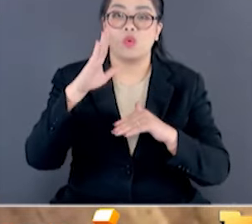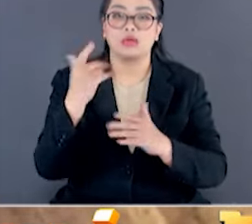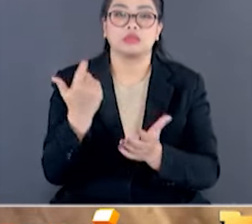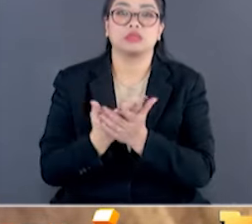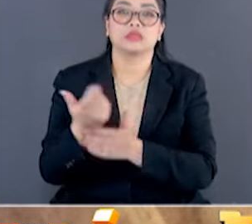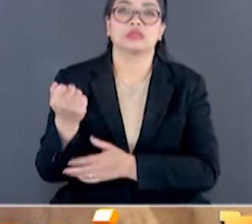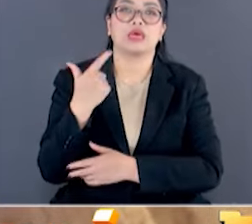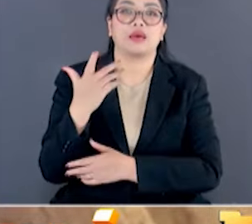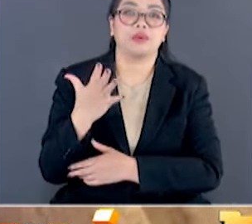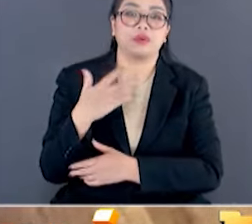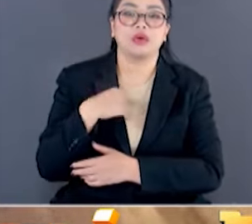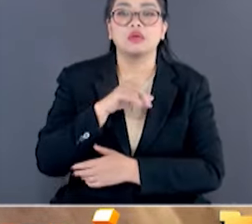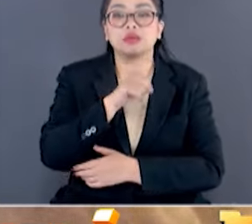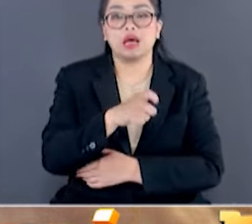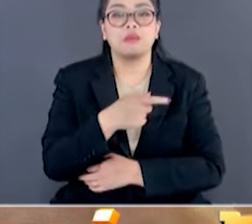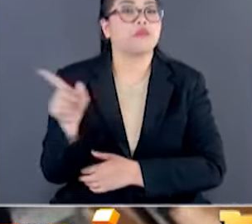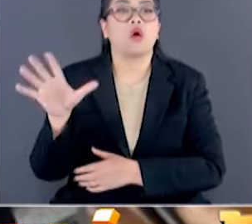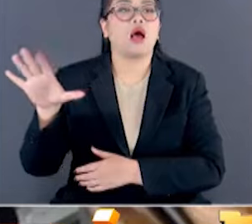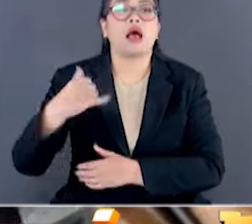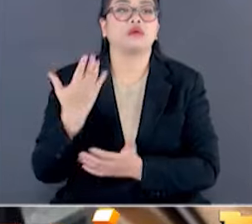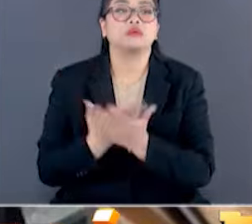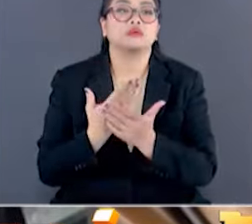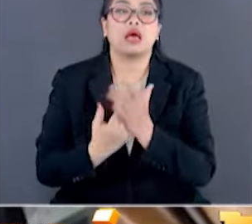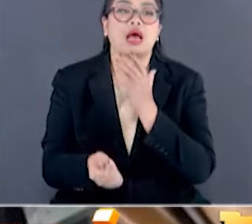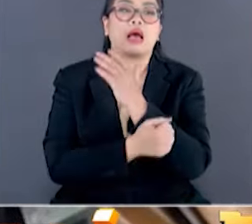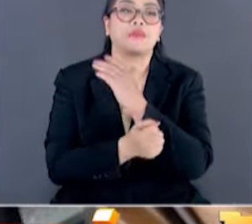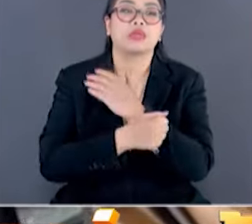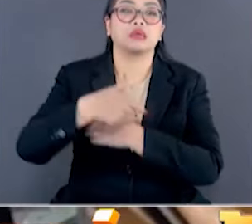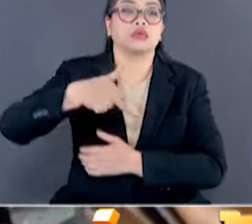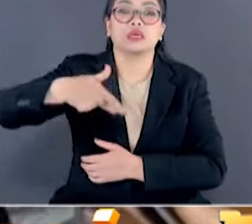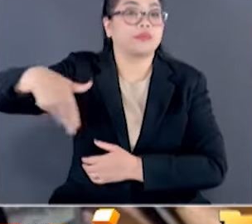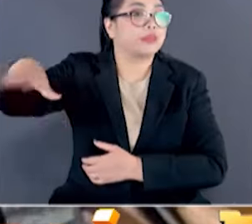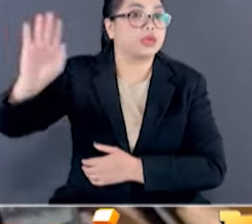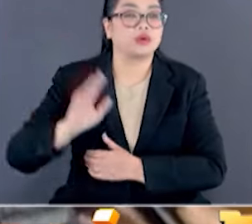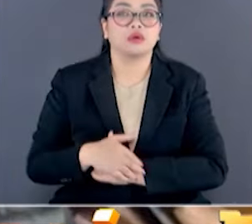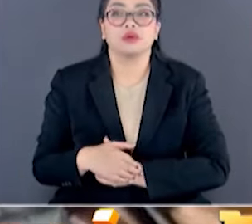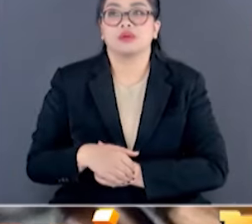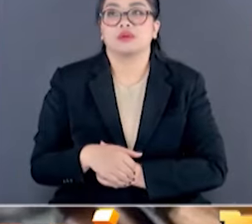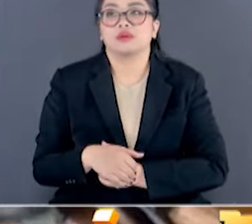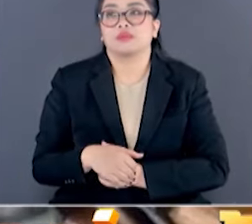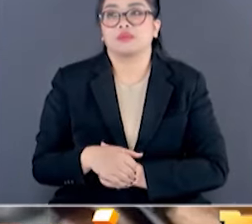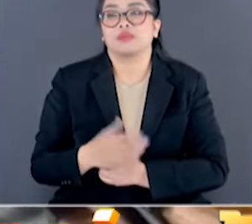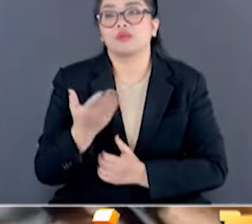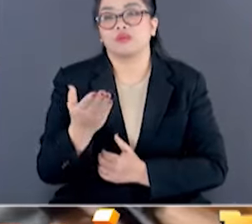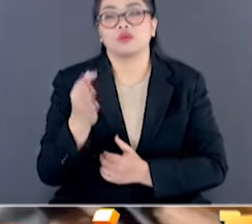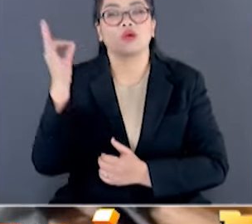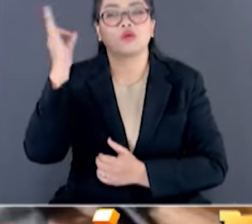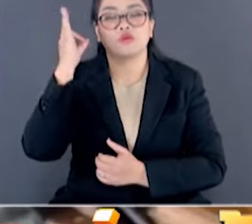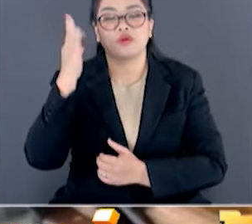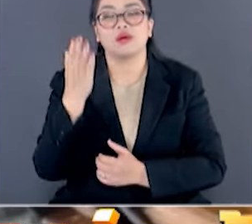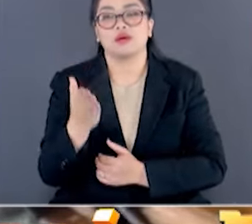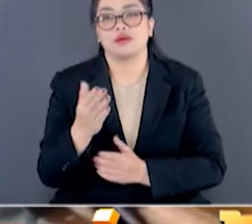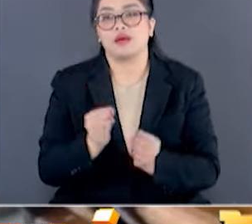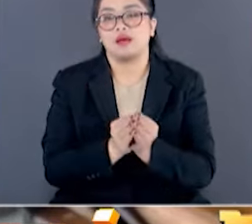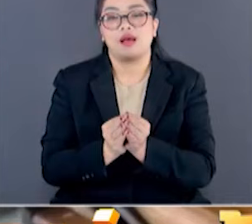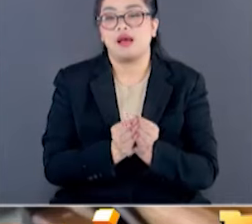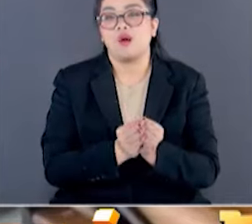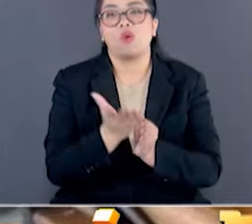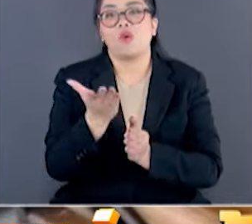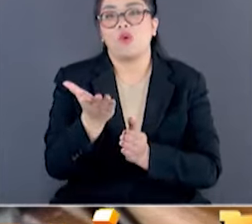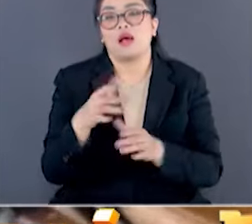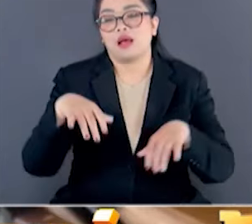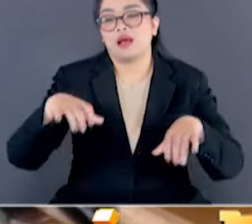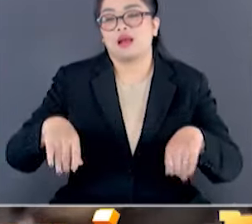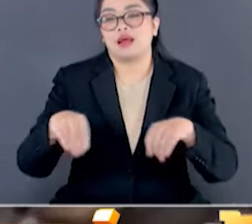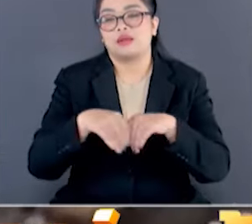ไม่จ่ายเงินพอถามบอกให้ไปเก็บกับกำนันแล้วเดินหนีไปเลยลองไปฟังเพิ่มเติมจากเจ้าของร้านอาหารครัวแสนสุข